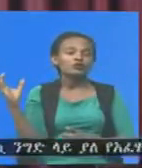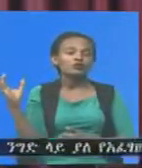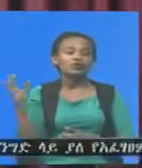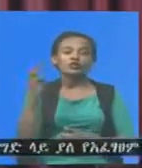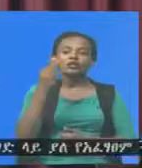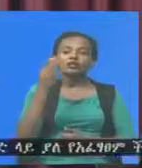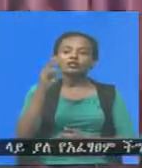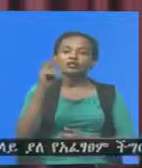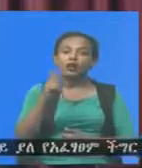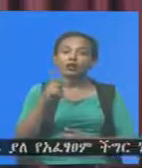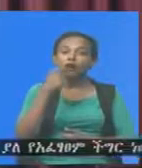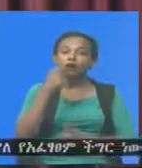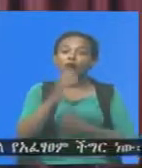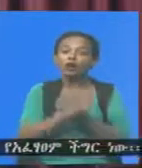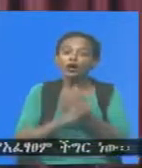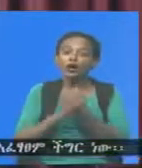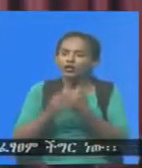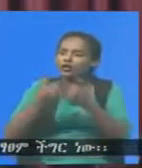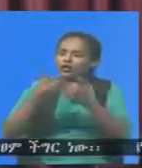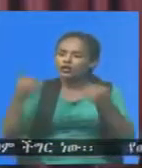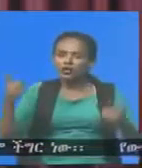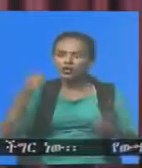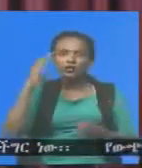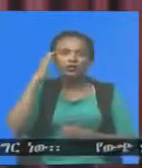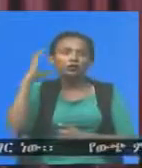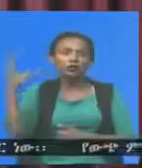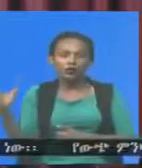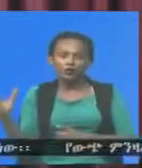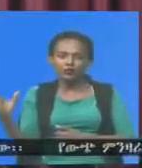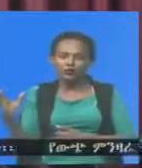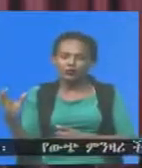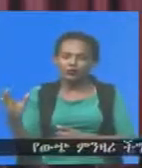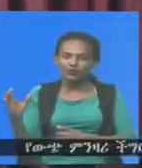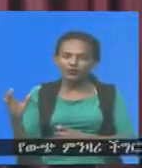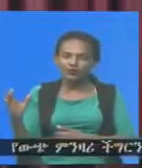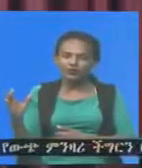ሲዳማም ይባል ሀገር ነው እንገነጠላለን ይላሉ ይደመጣሉ።